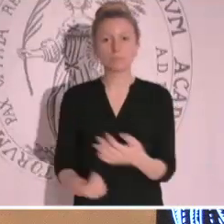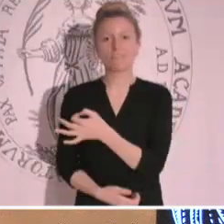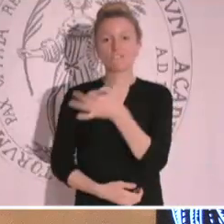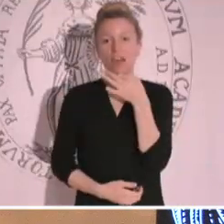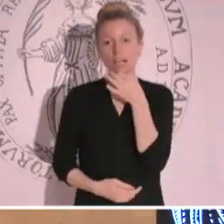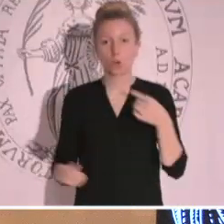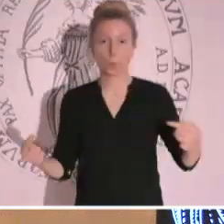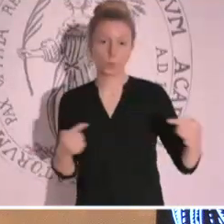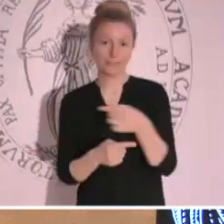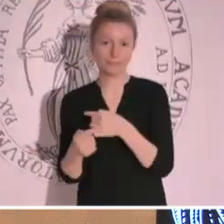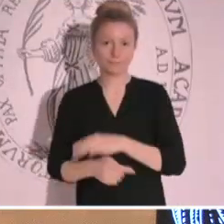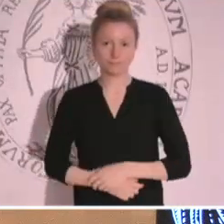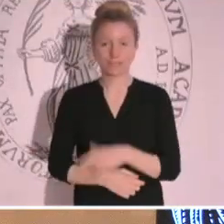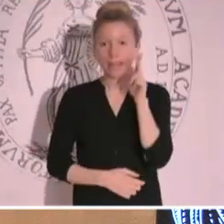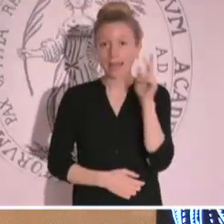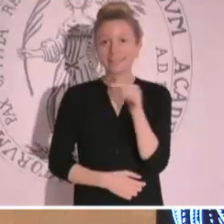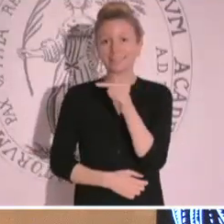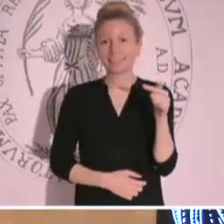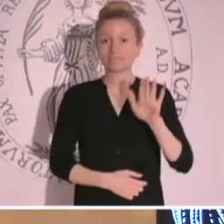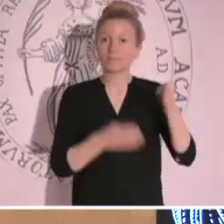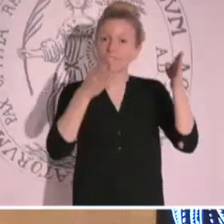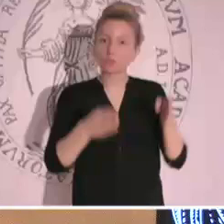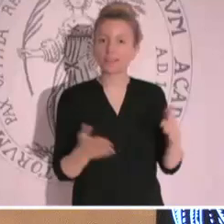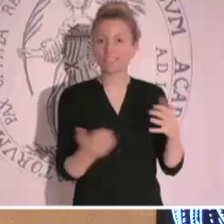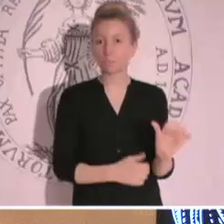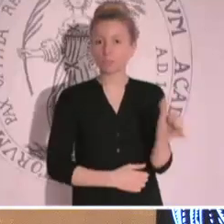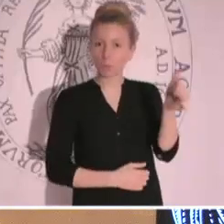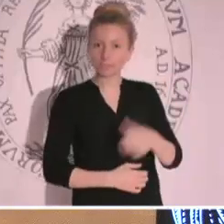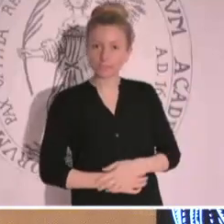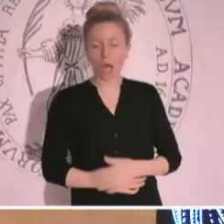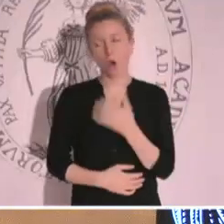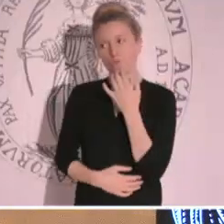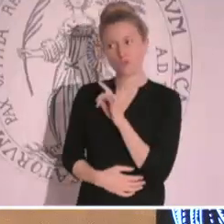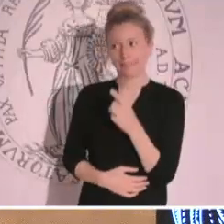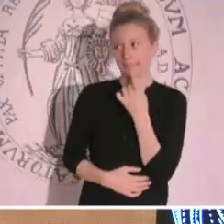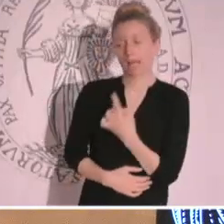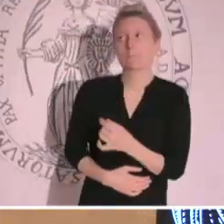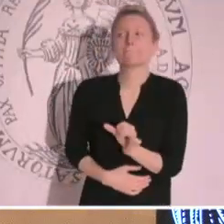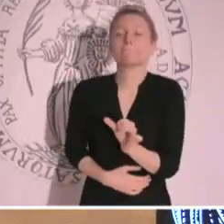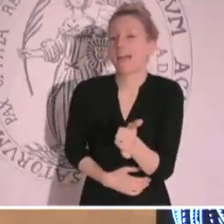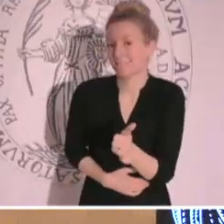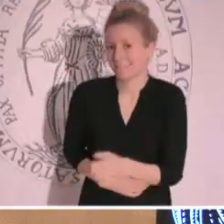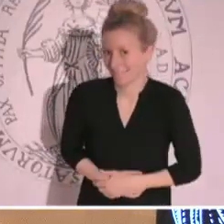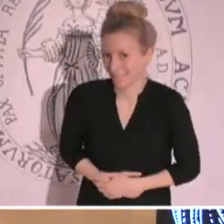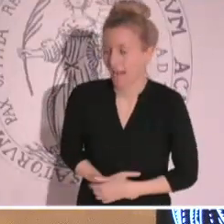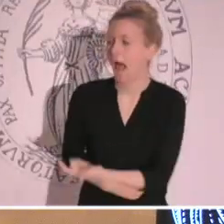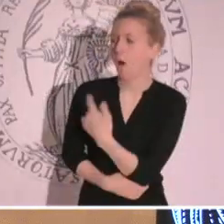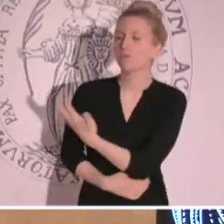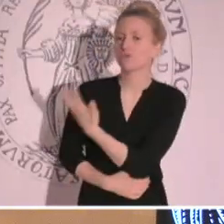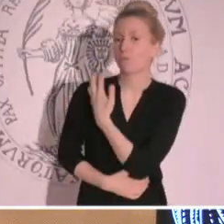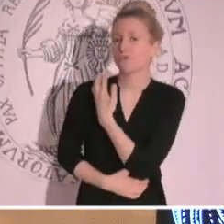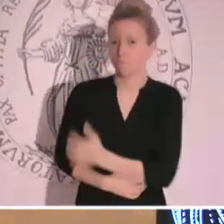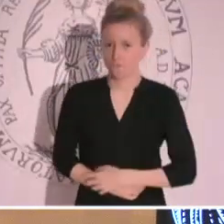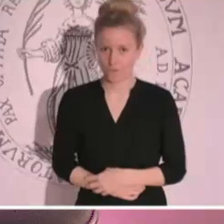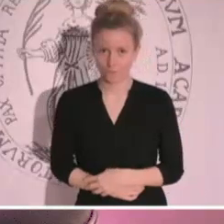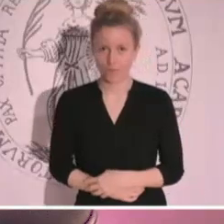an Ihrer Fakultät? Ich will ja nicht sagen, es ist die beste, da bekomme ich hier Ärger, aber es ist sicher eine